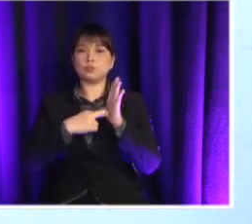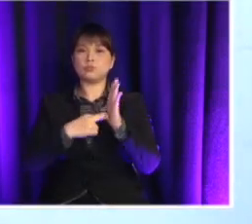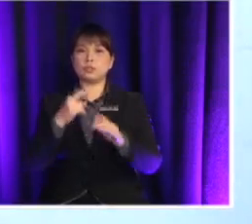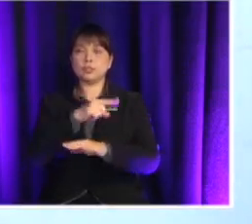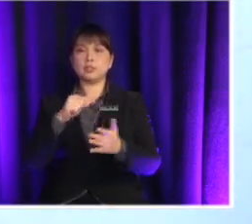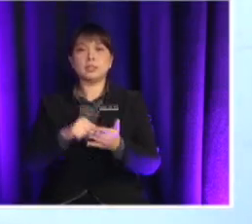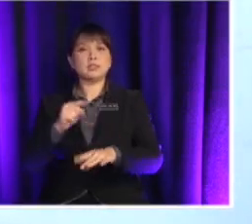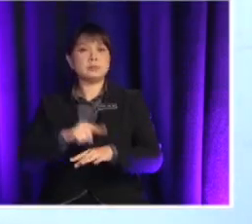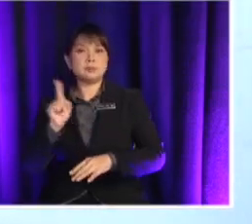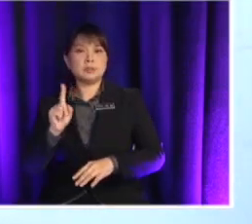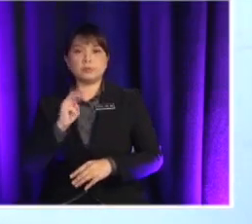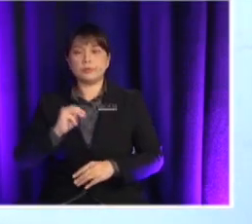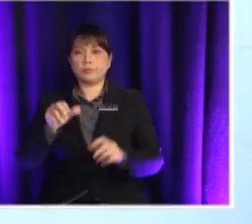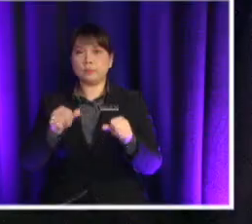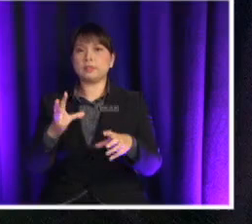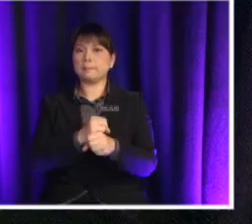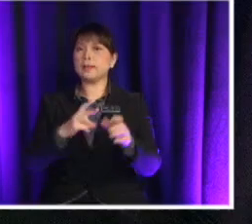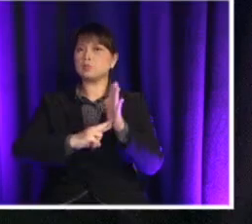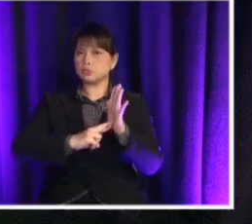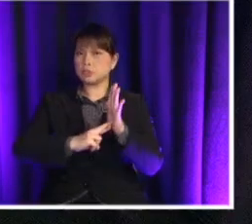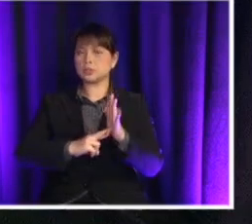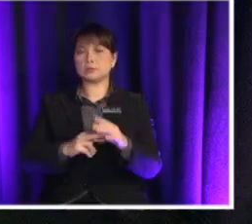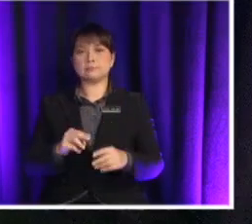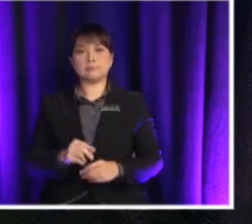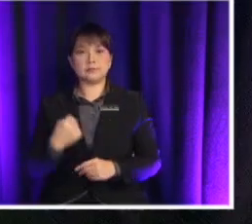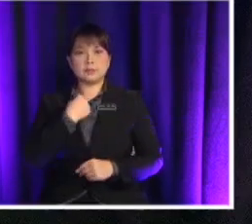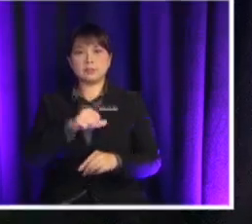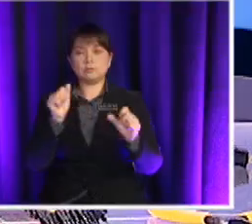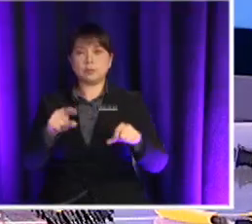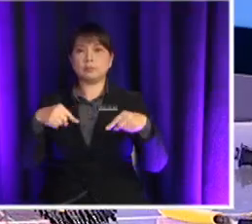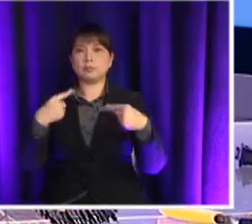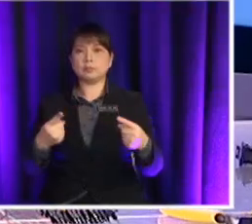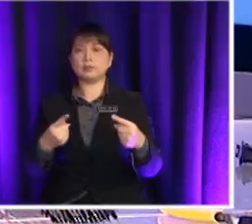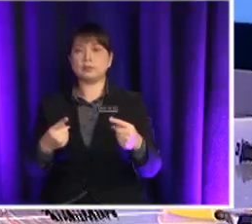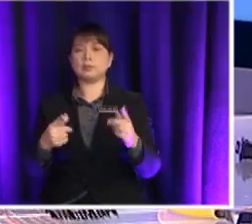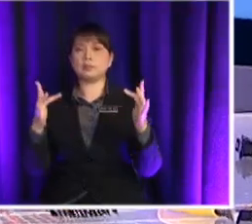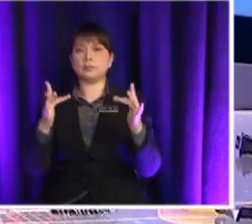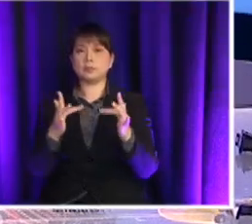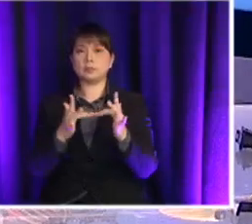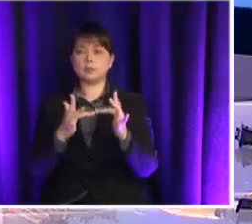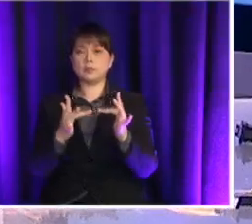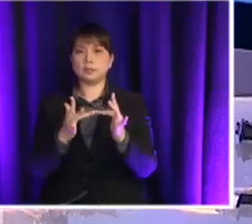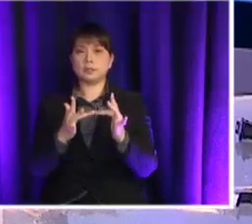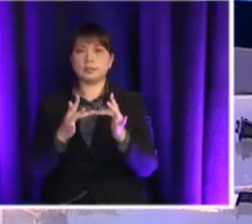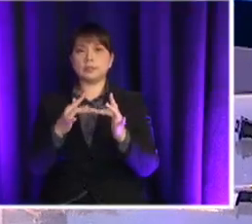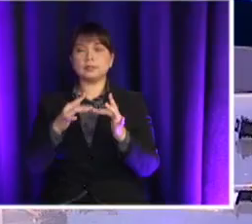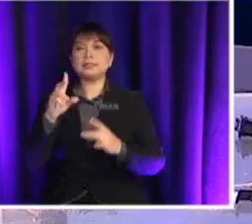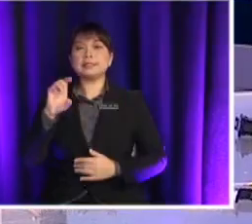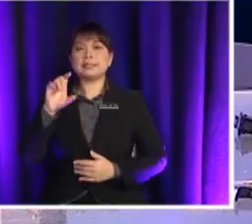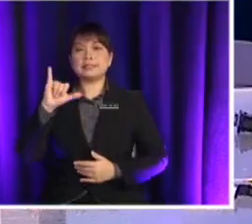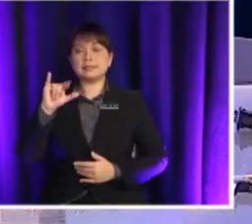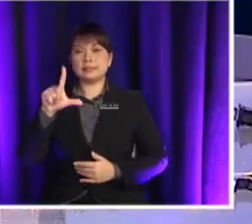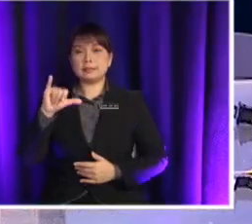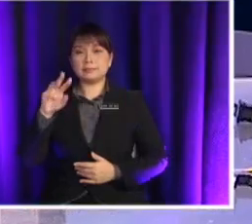Di mana murid-murid nak dapat cikgu? Okey, kita boleh pergi terus ke Pelantar Delima KPM Aiman. Okey,